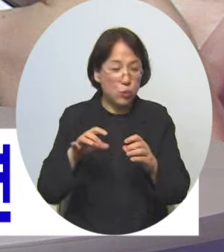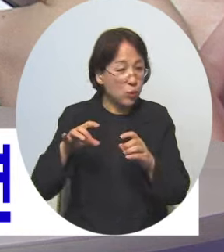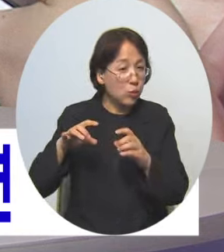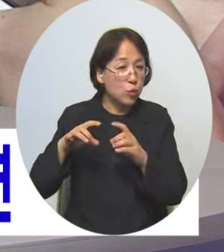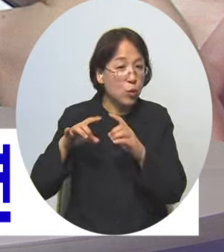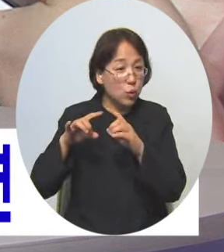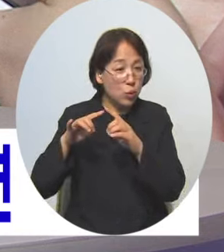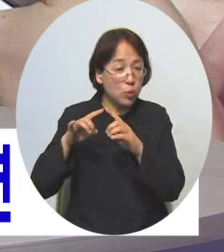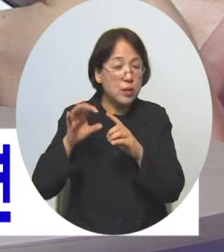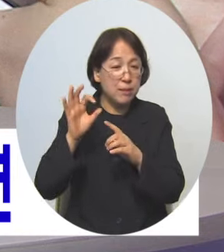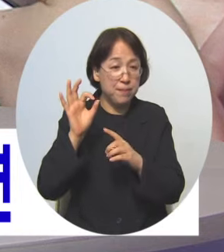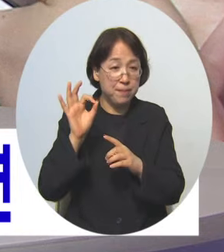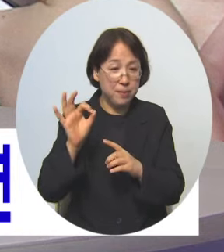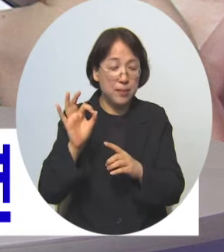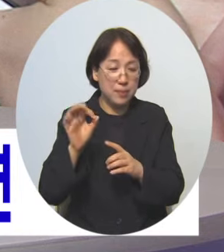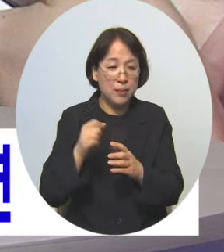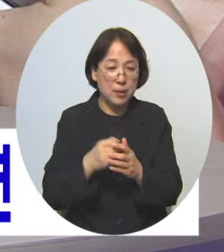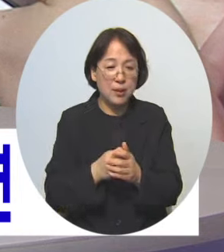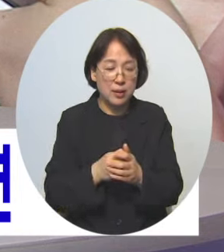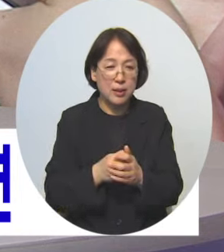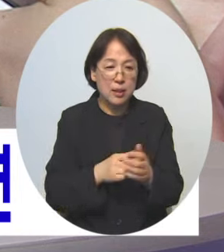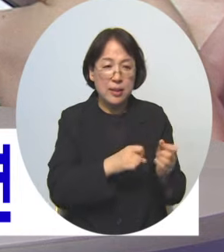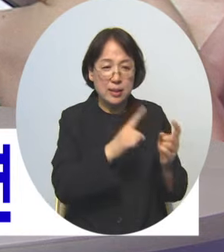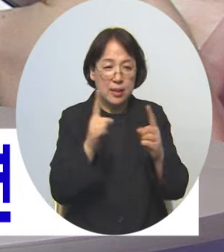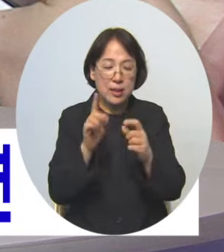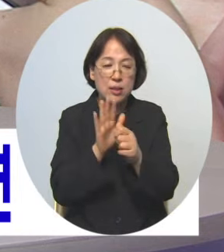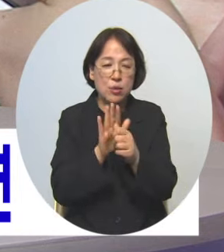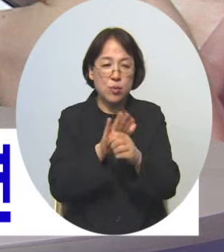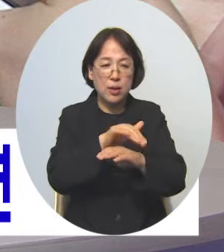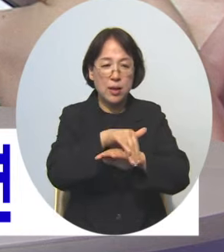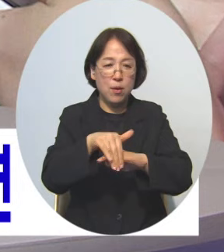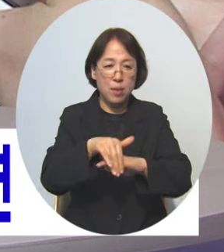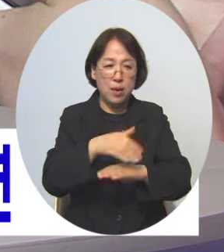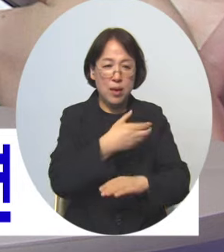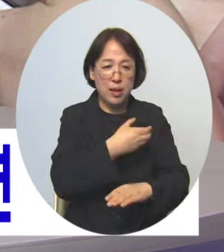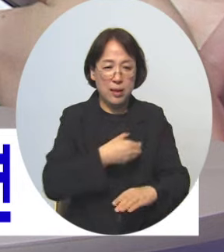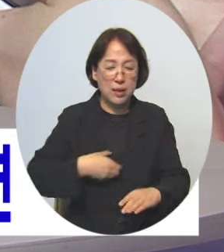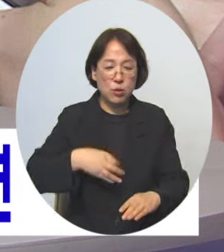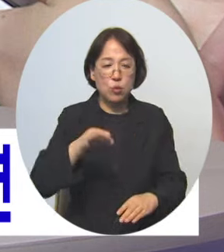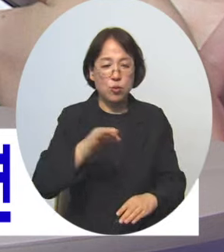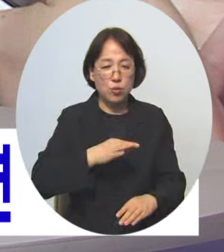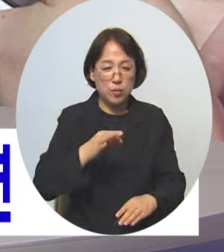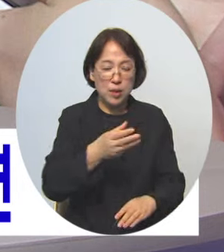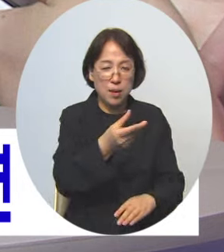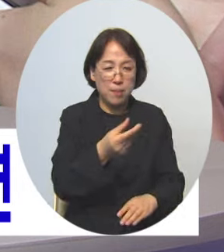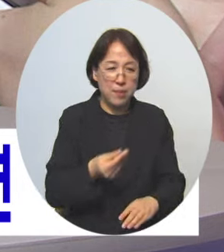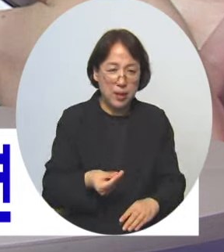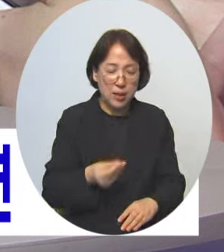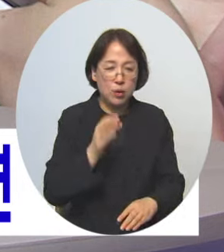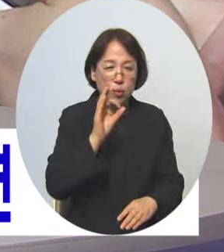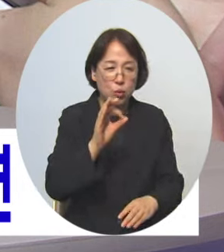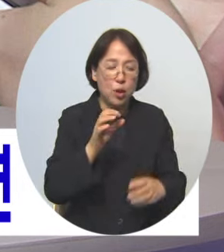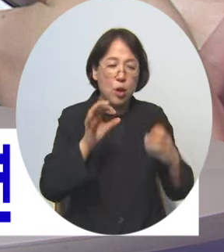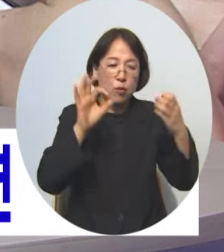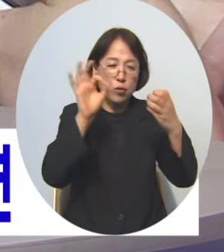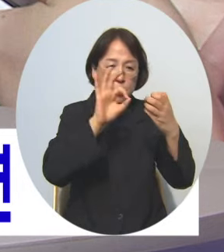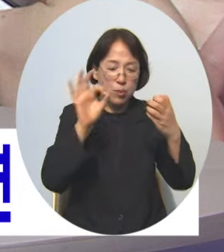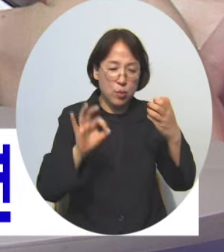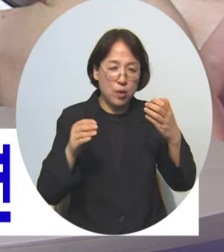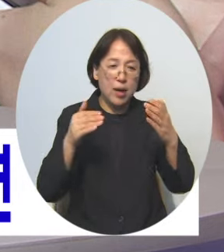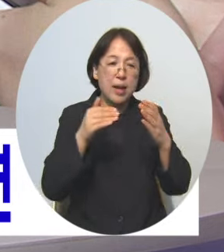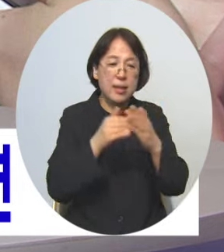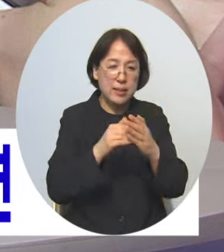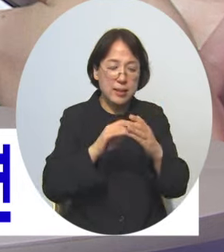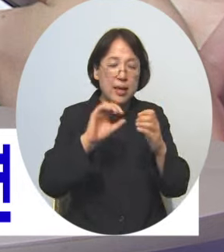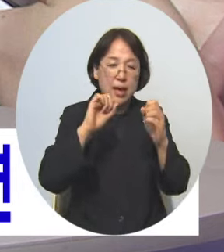금융통신통합채무조정으로 이들 취약계층의 재기를 지원하는데요. 기초수급자는 빌린 원금의 최대 90%까지 감면받을 수